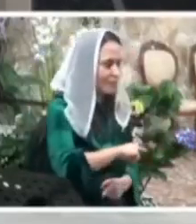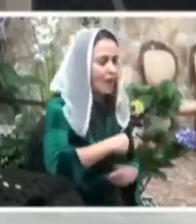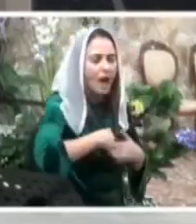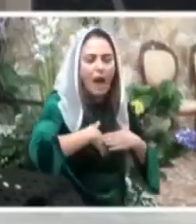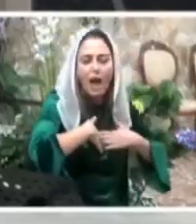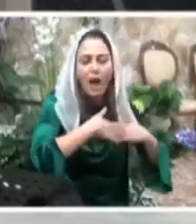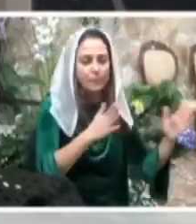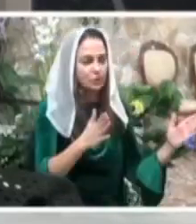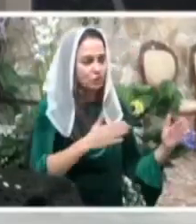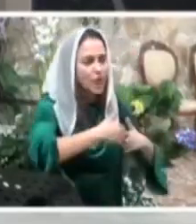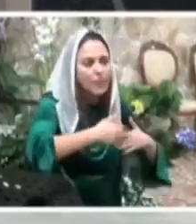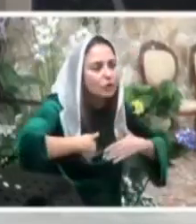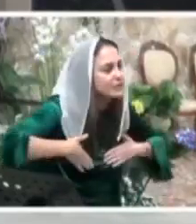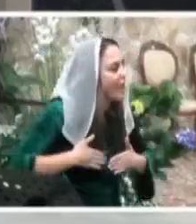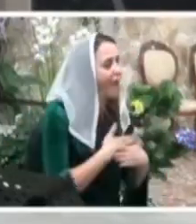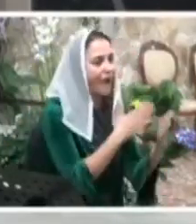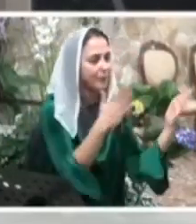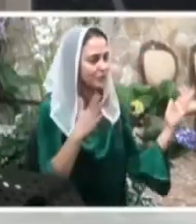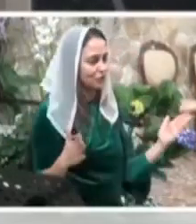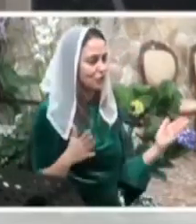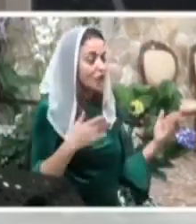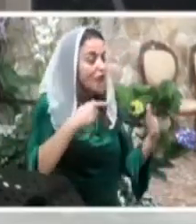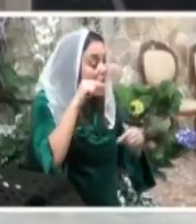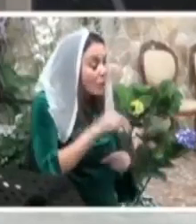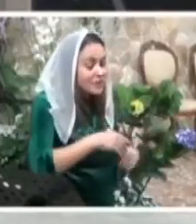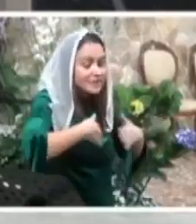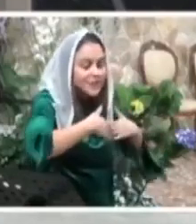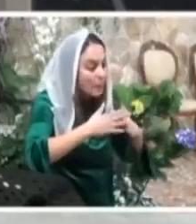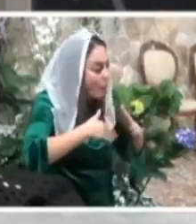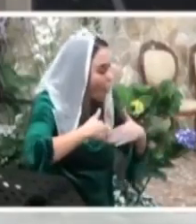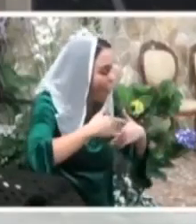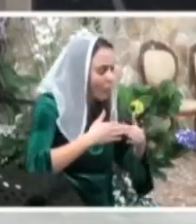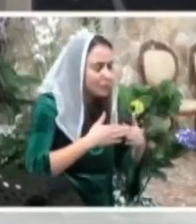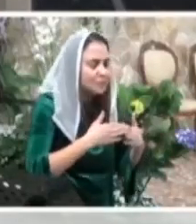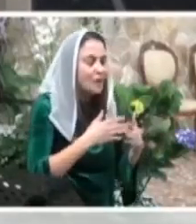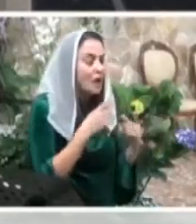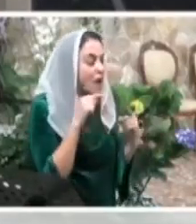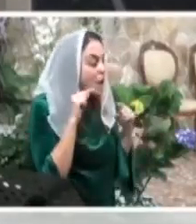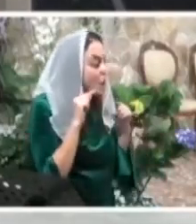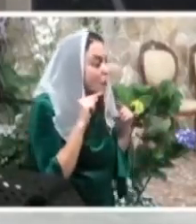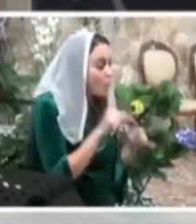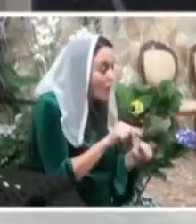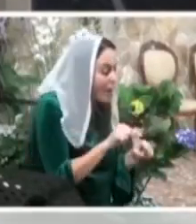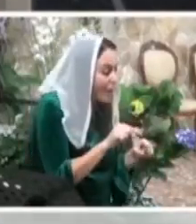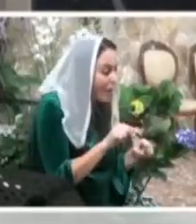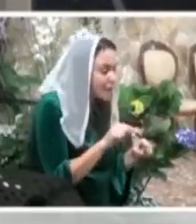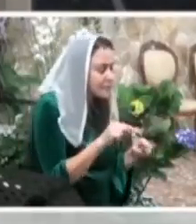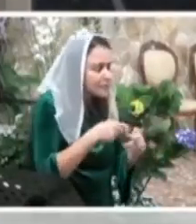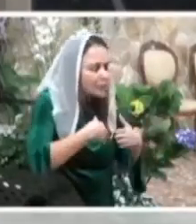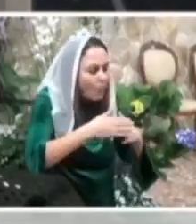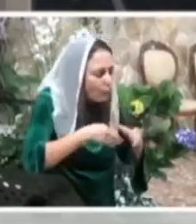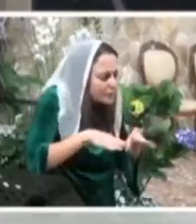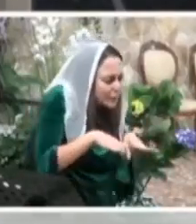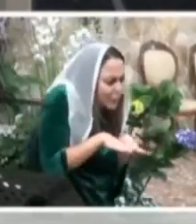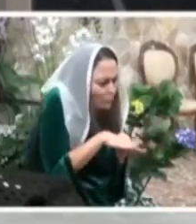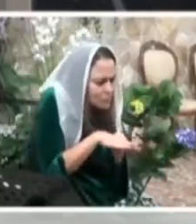la porta. E se questa porta, se questo aspetto nella tua vita è chiuso,